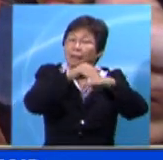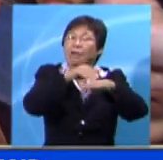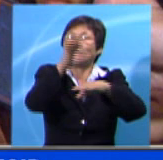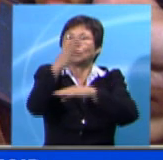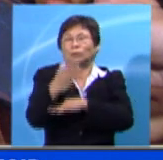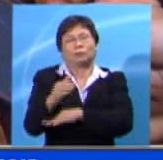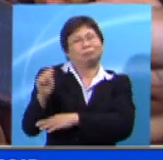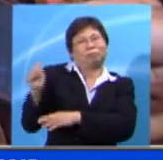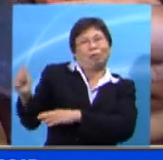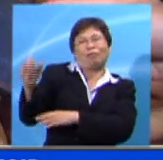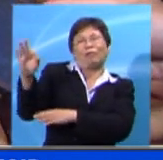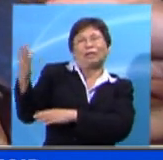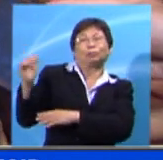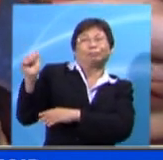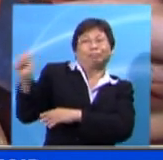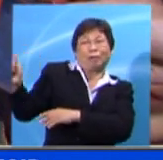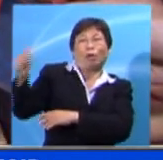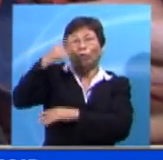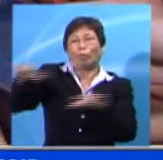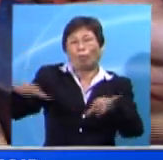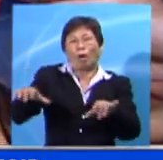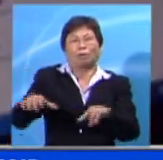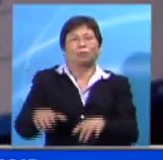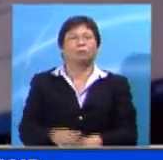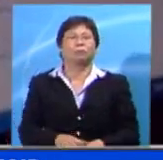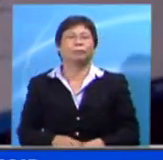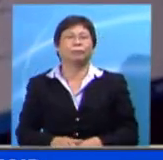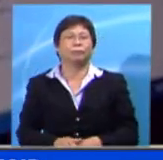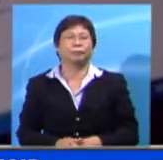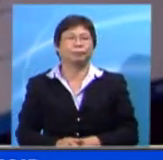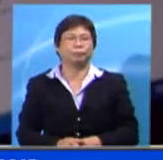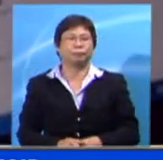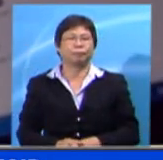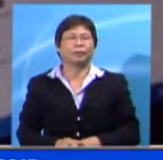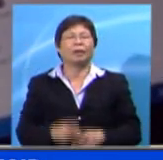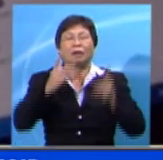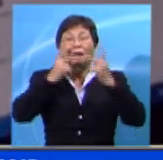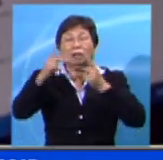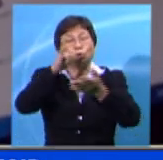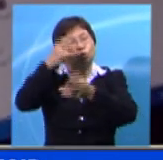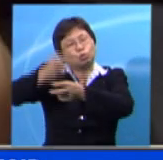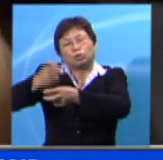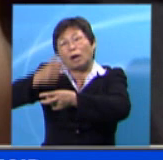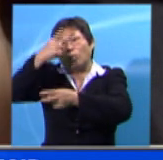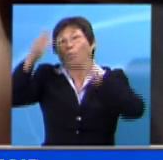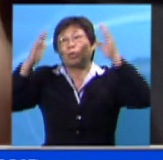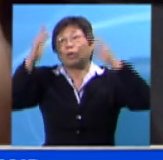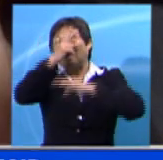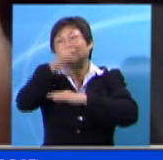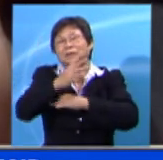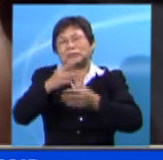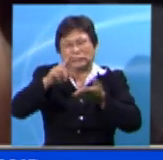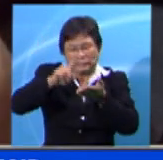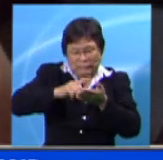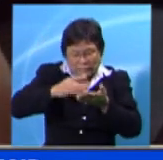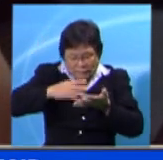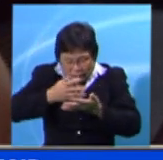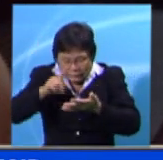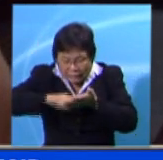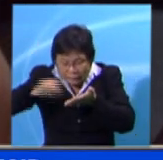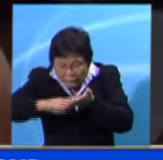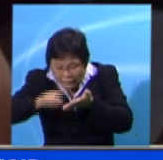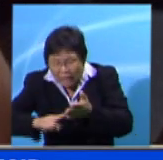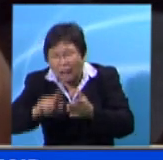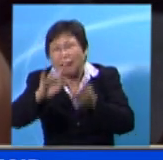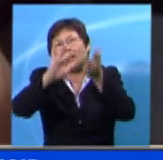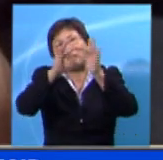terpulang P Facebook untuk buang atau tidak Beliau berkata sukar bagi kerajaan untuk menapis seluruh laman web